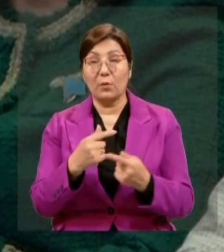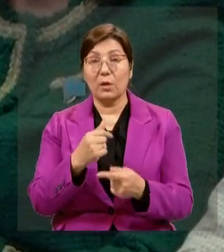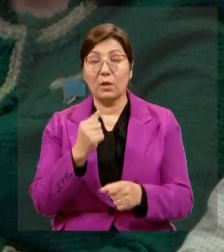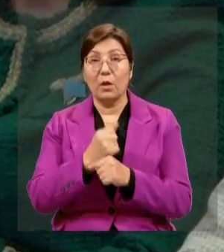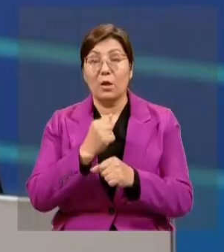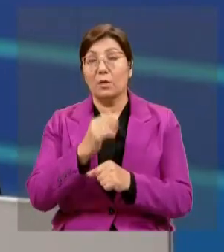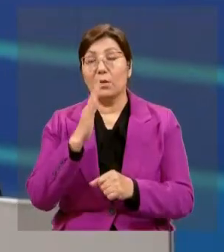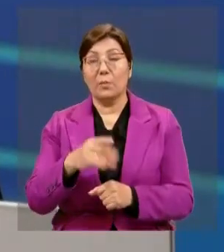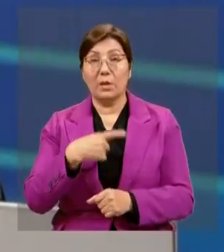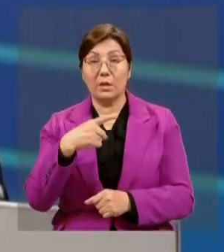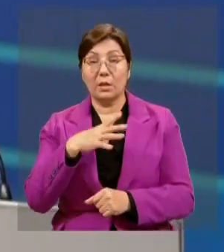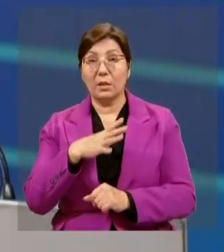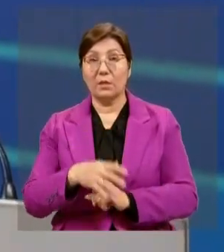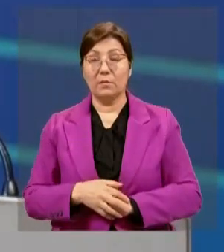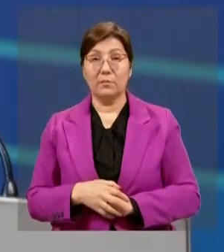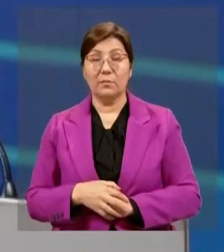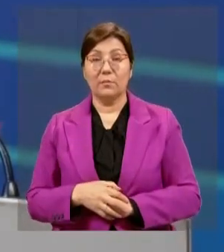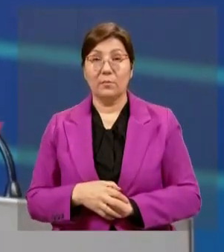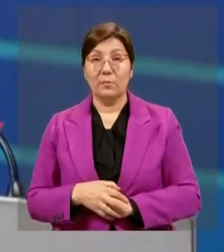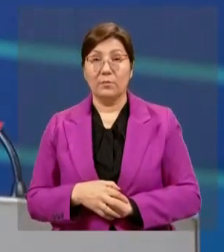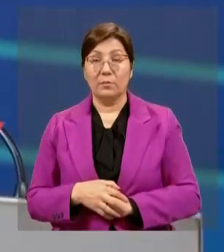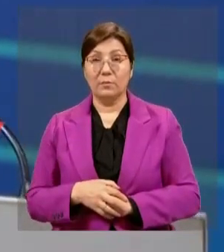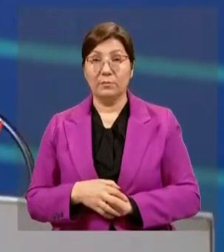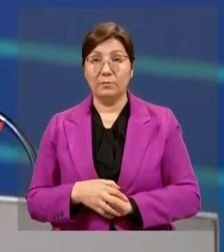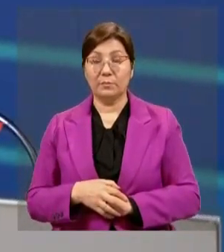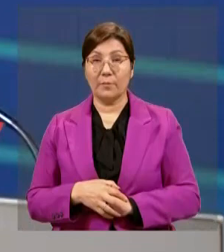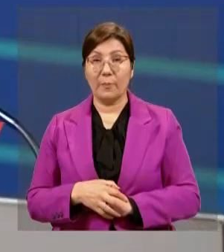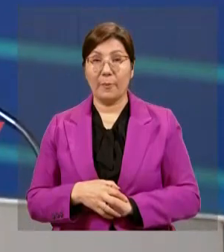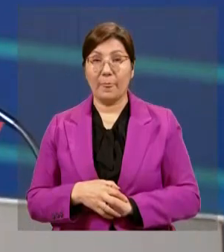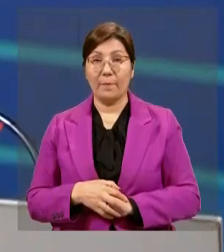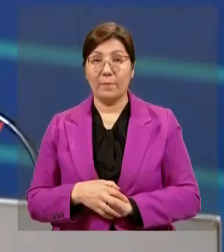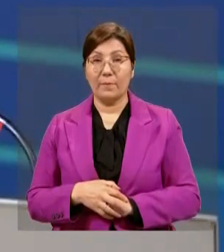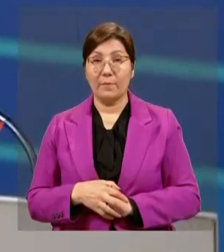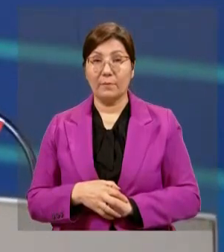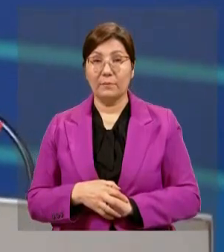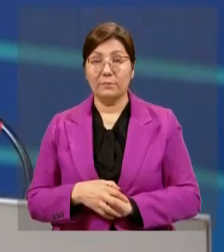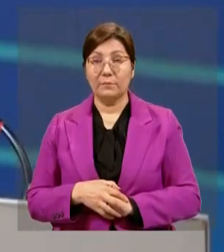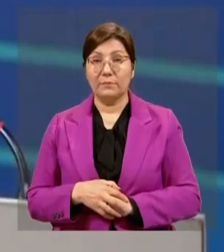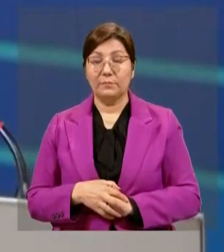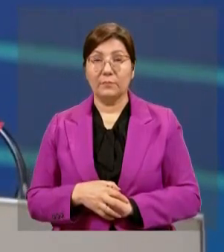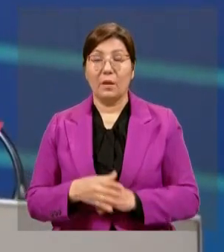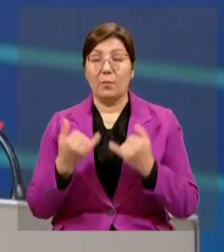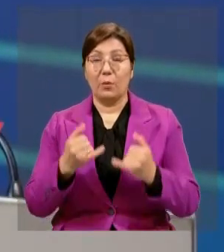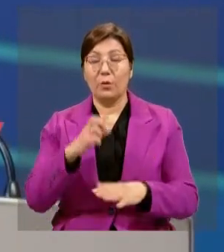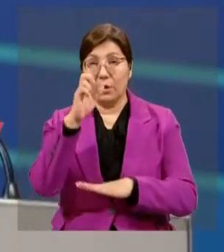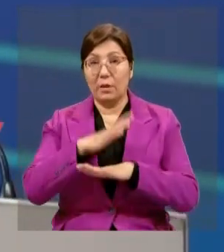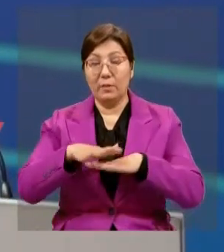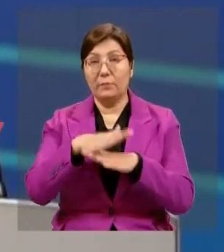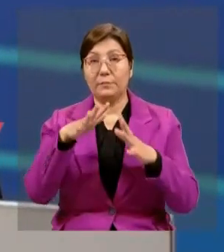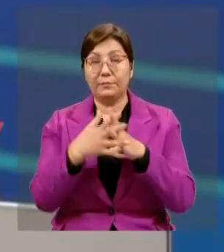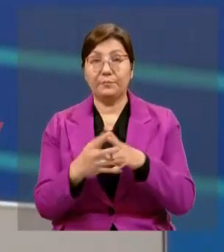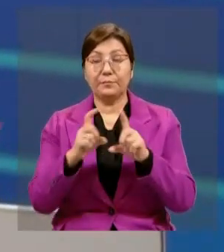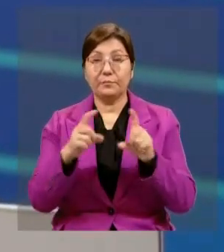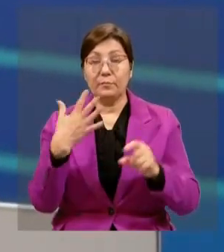екенін жеткізді. 51% из сельских школ это малокомплектные школы. Бүгінде еліміздегі ауылдық